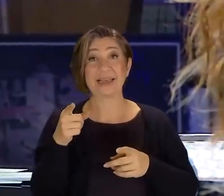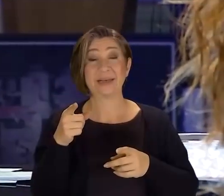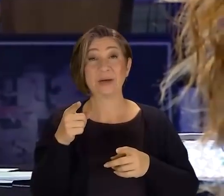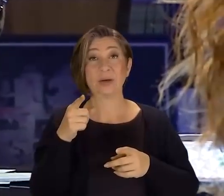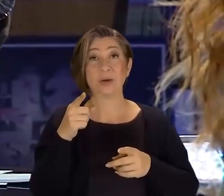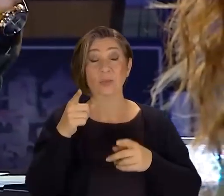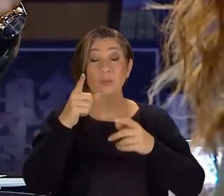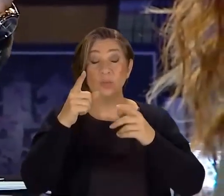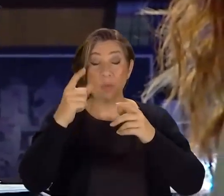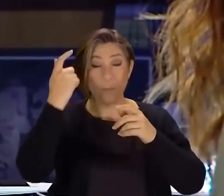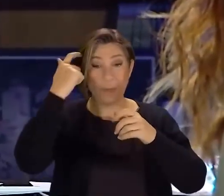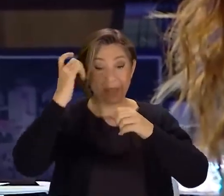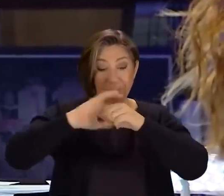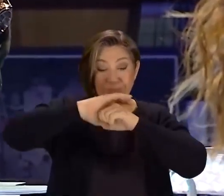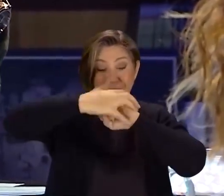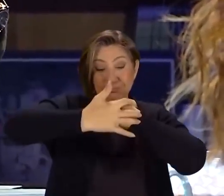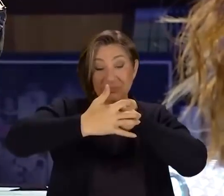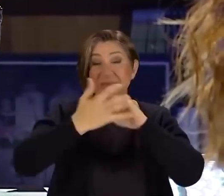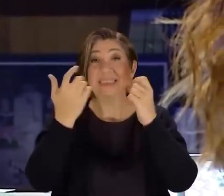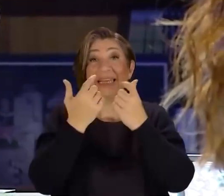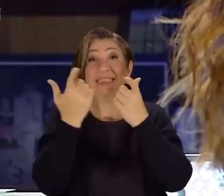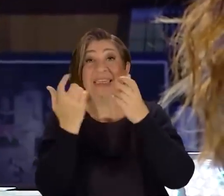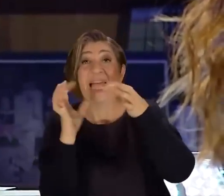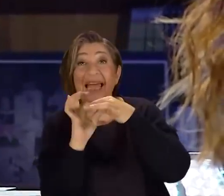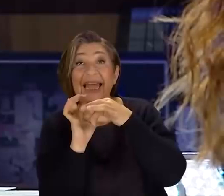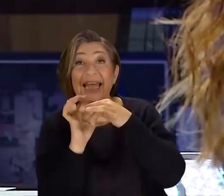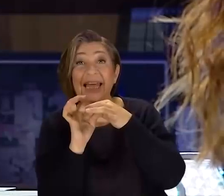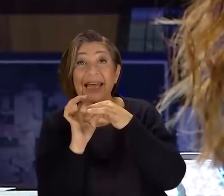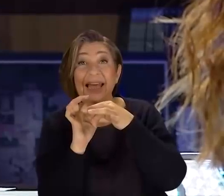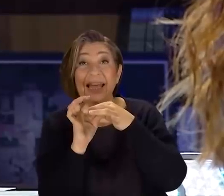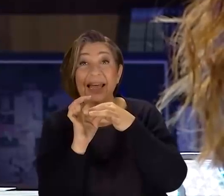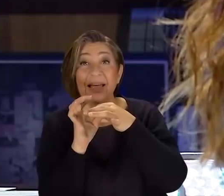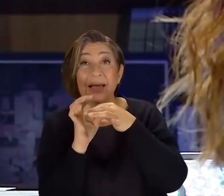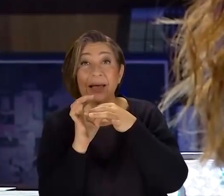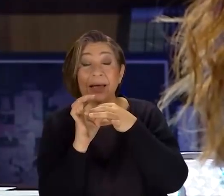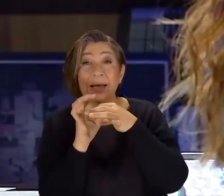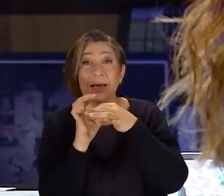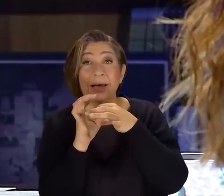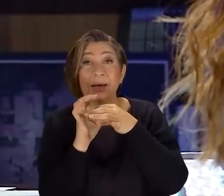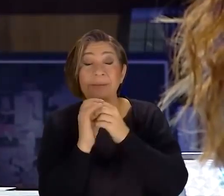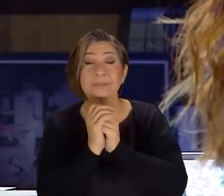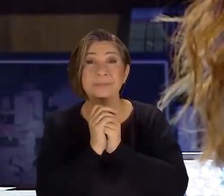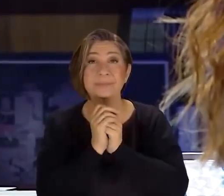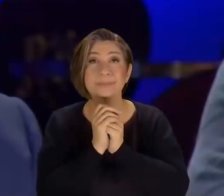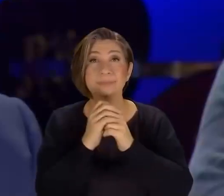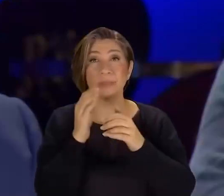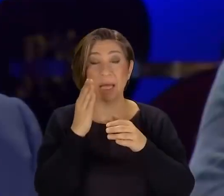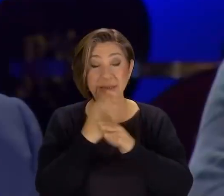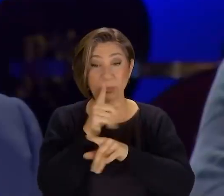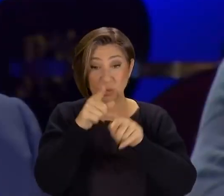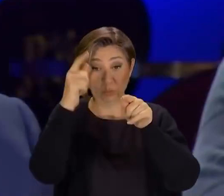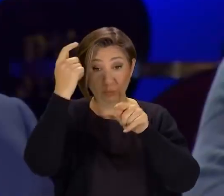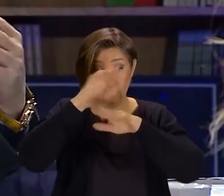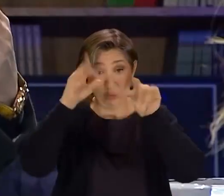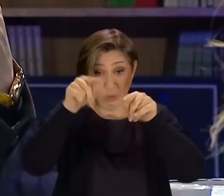yani bu korteksin neresiyle ilgili ve hangi yani çünkü aslında bütün bu